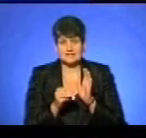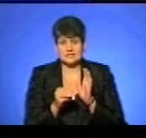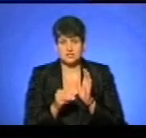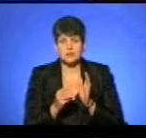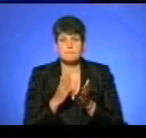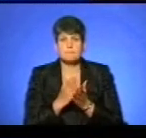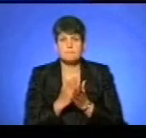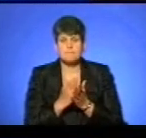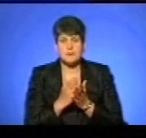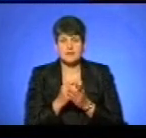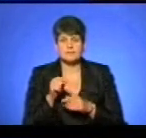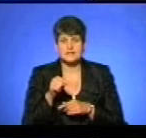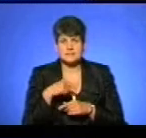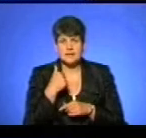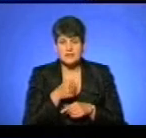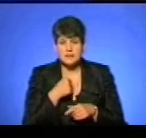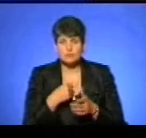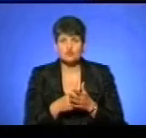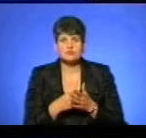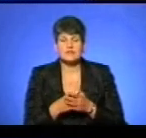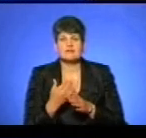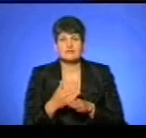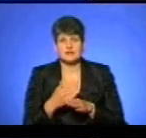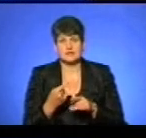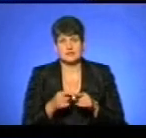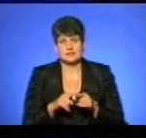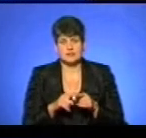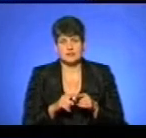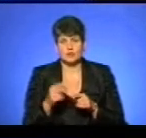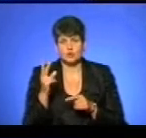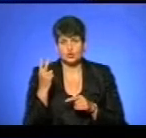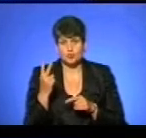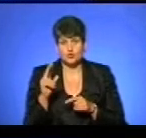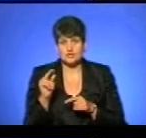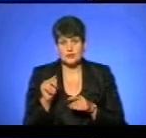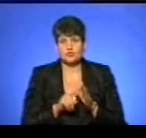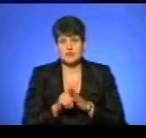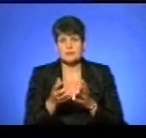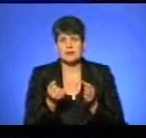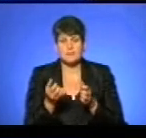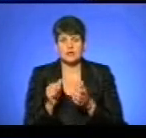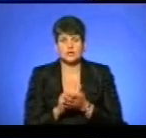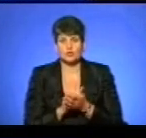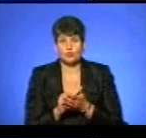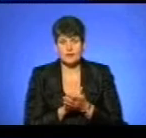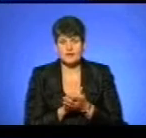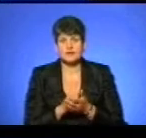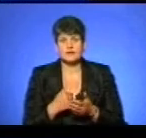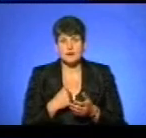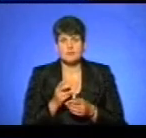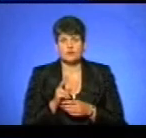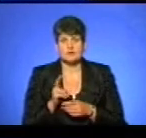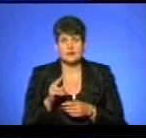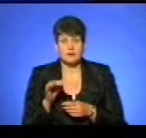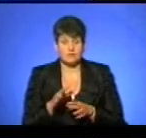маємо на цей рік, бюджет виділено на даний заход. І ми 2 числа почали приймати документи, я в департаменті приходжу, а